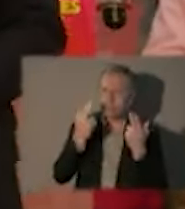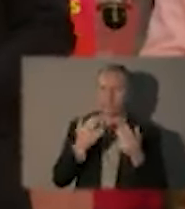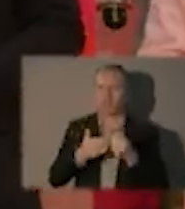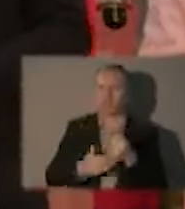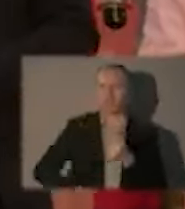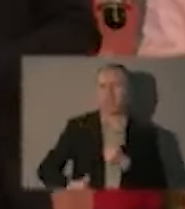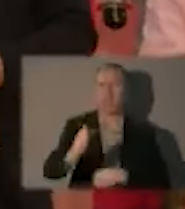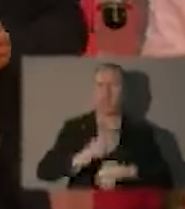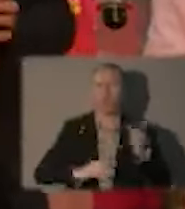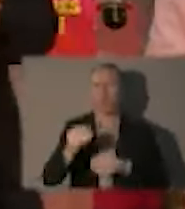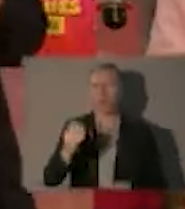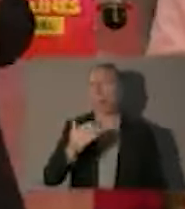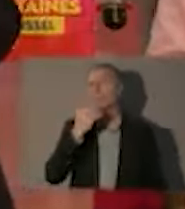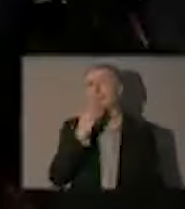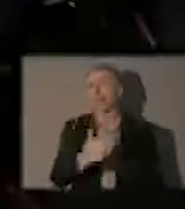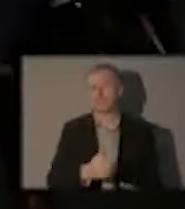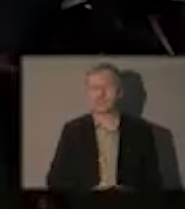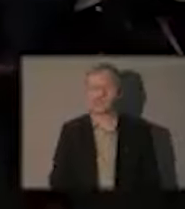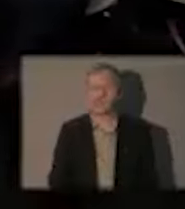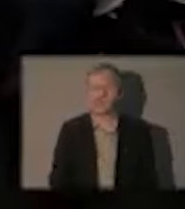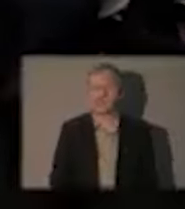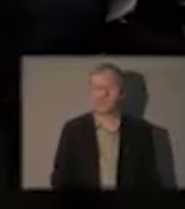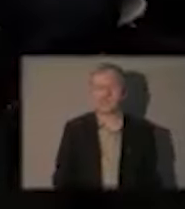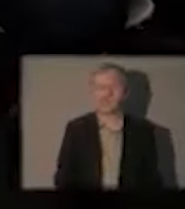heureux. Merci, chers camarades. Il reste un mois.